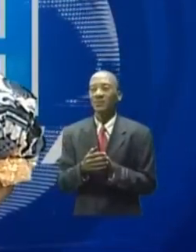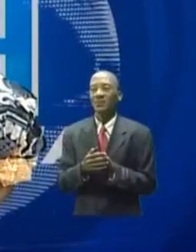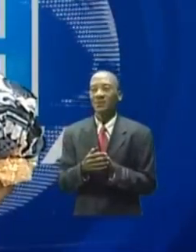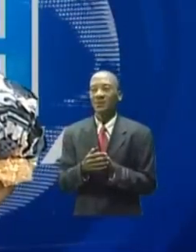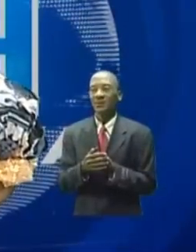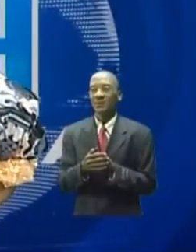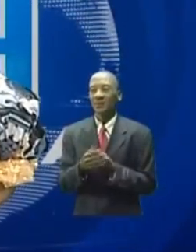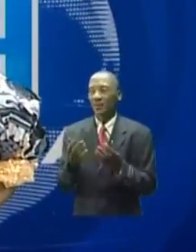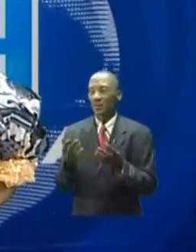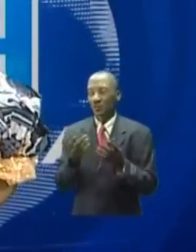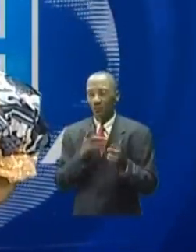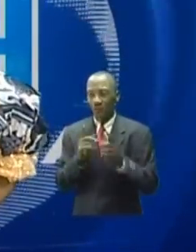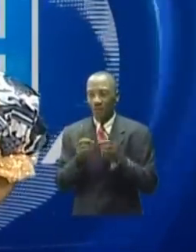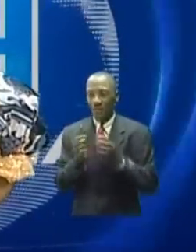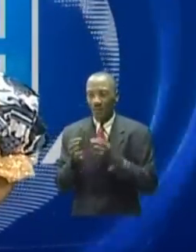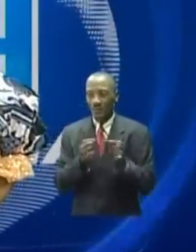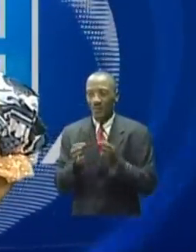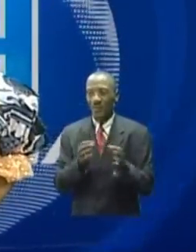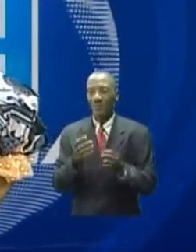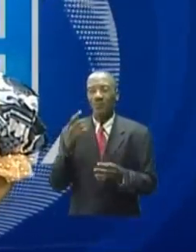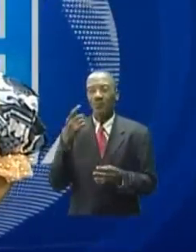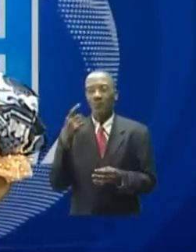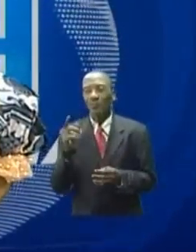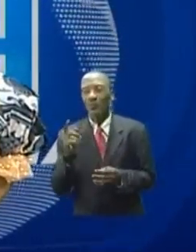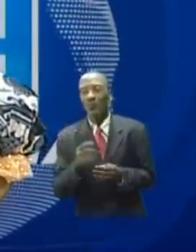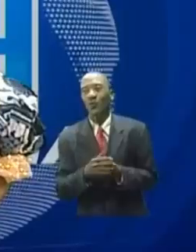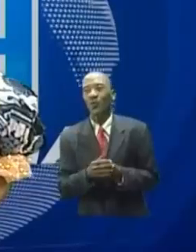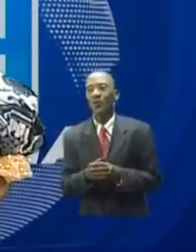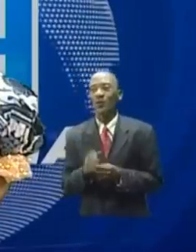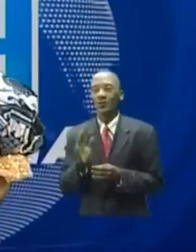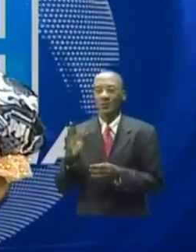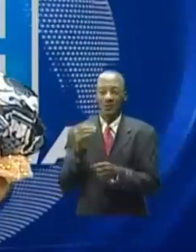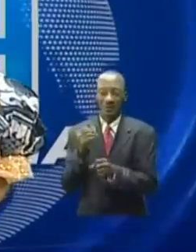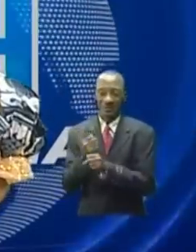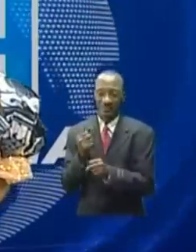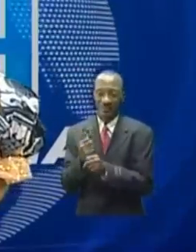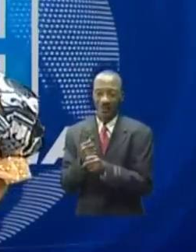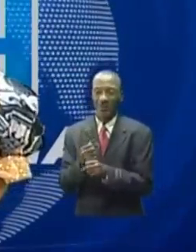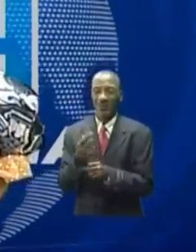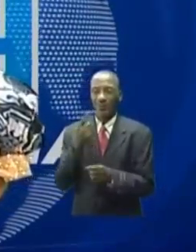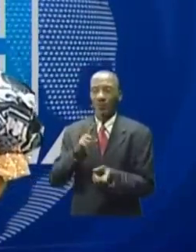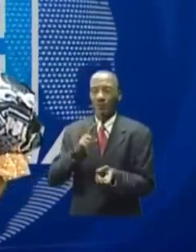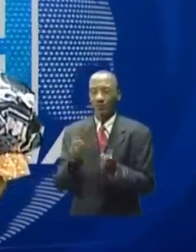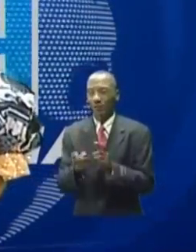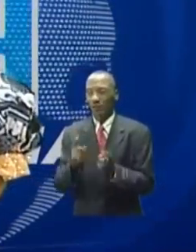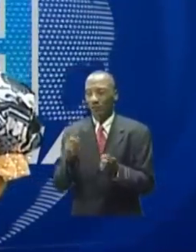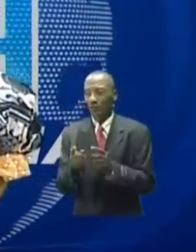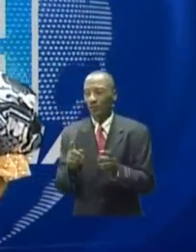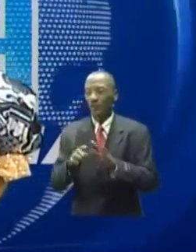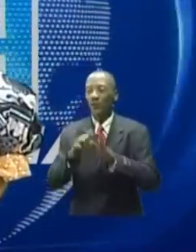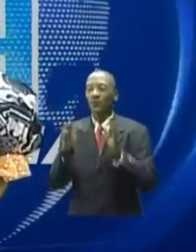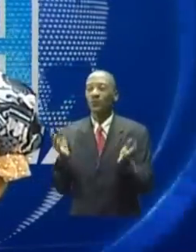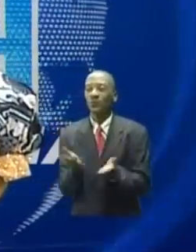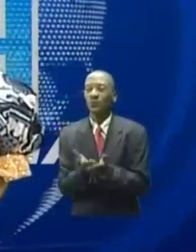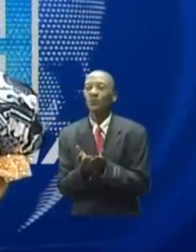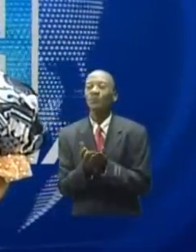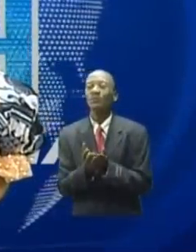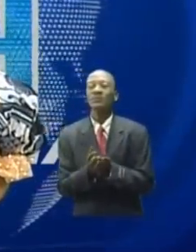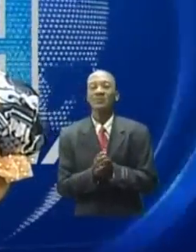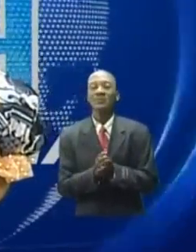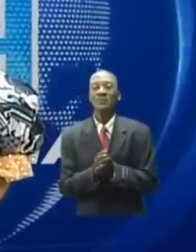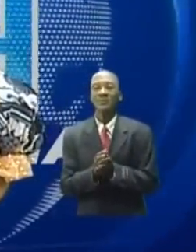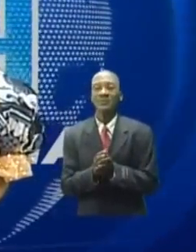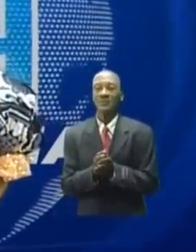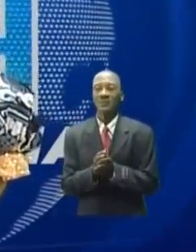pied d'œuvre cette nuit, jeudi 15 juin 2023, afin de réparer la fuite. La régie des ESA prie les abonnés